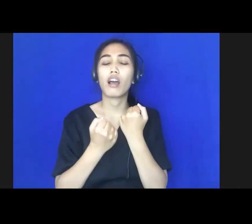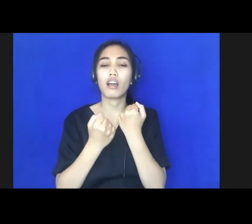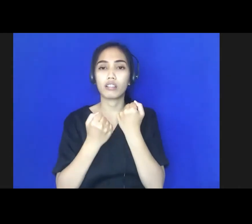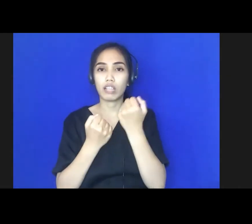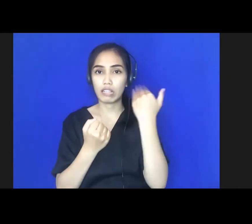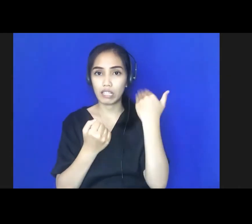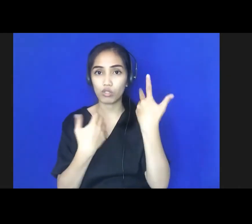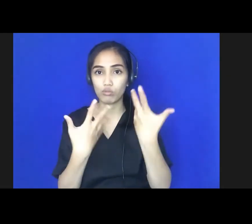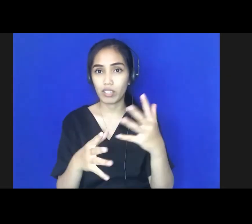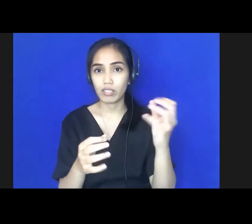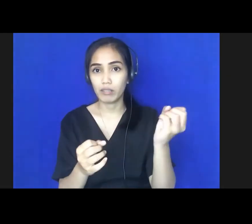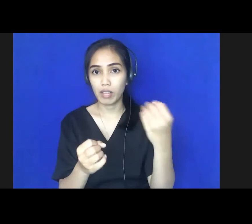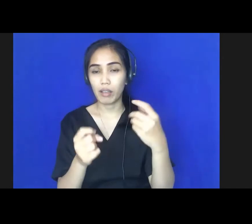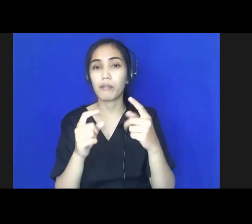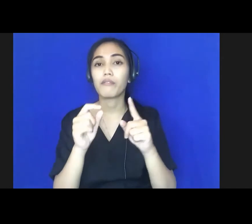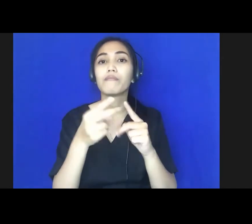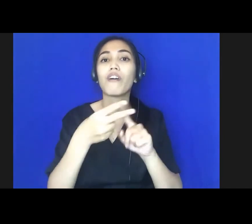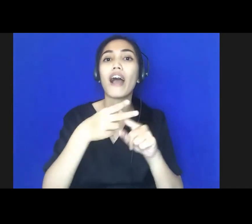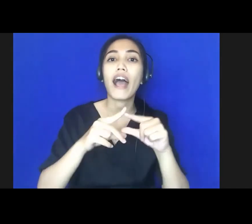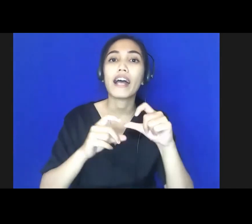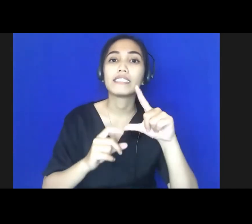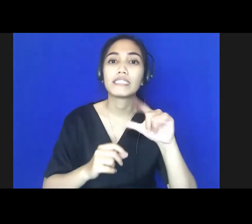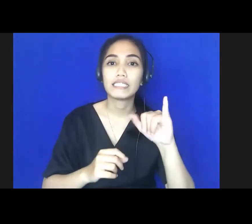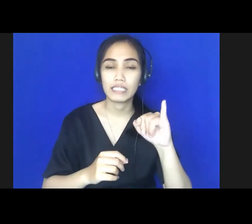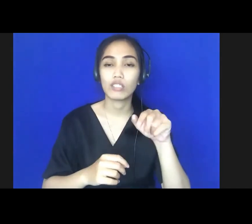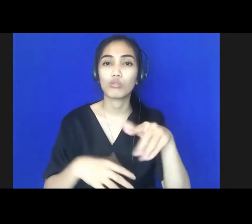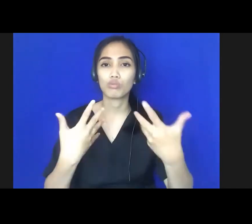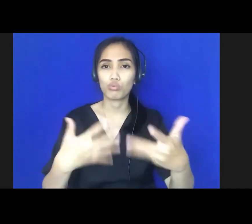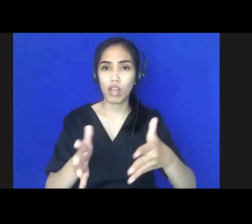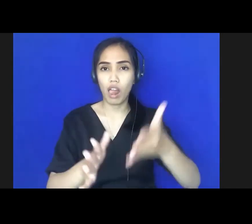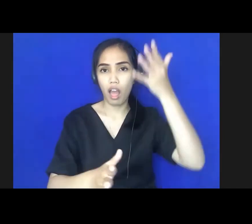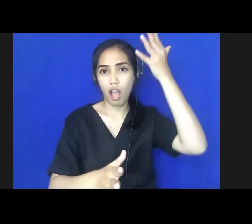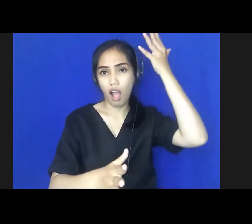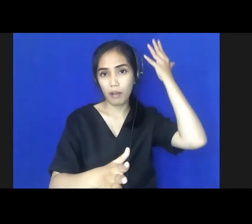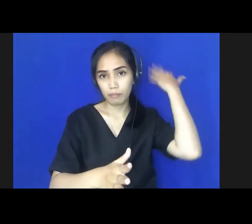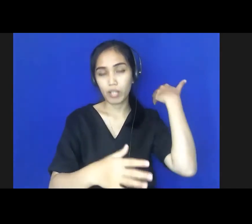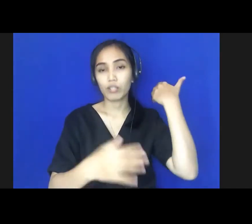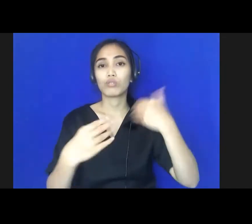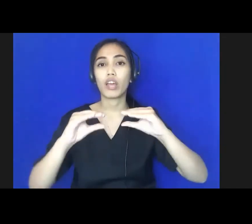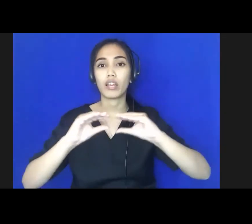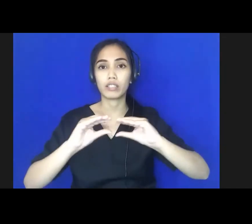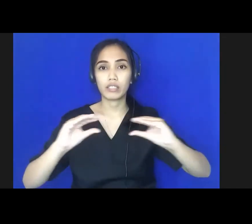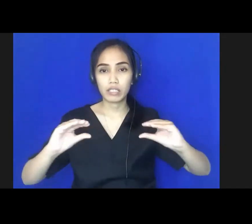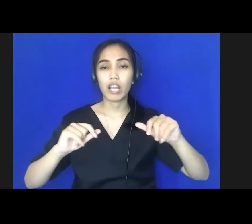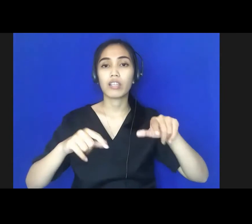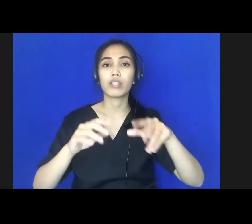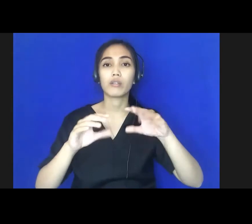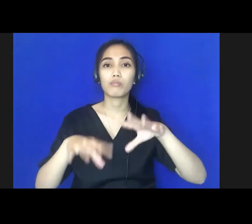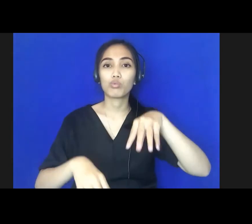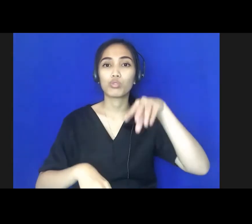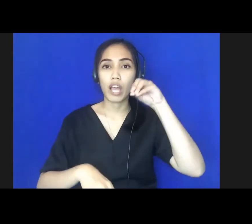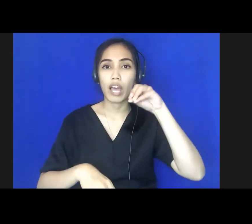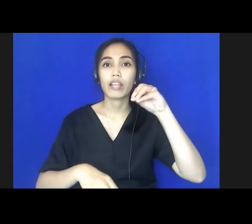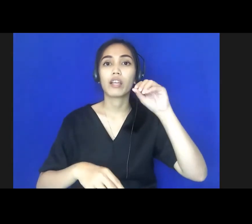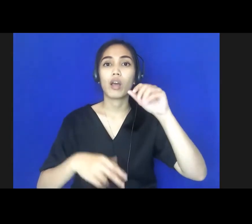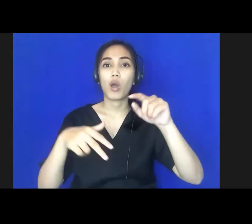disampaikan oleh Pak Fasli juga, itu sudah sejak lama ya dilakukan di tingkat pusat, provinsi maupun